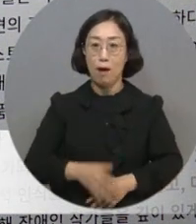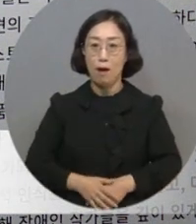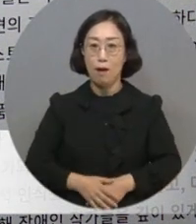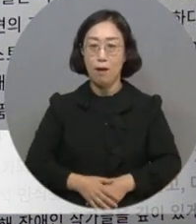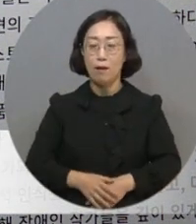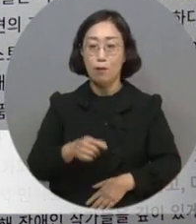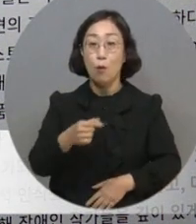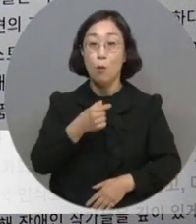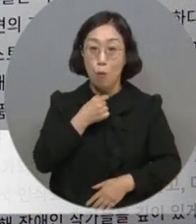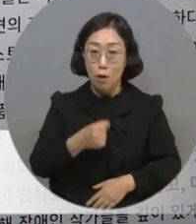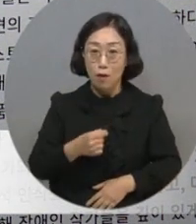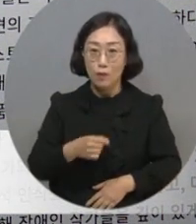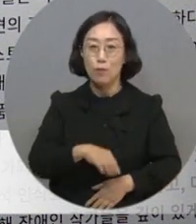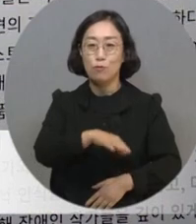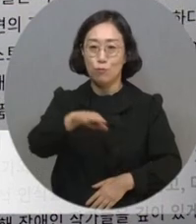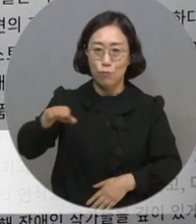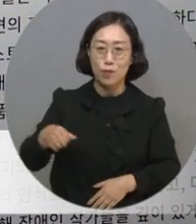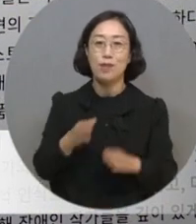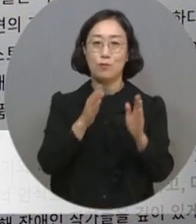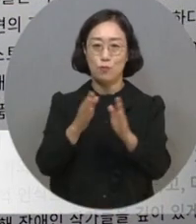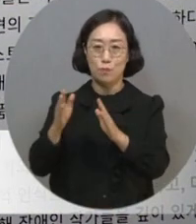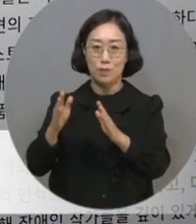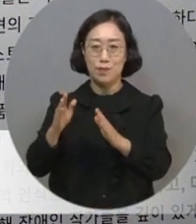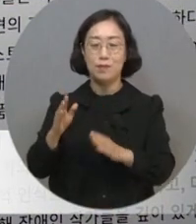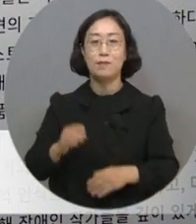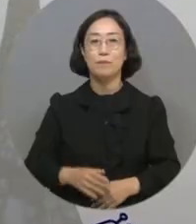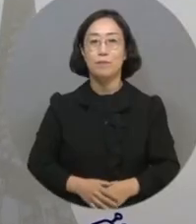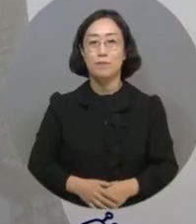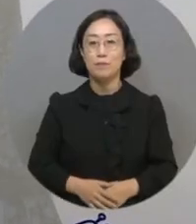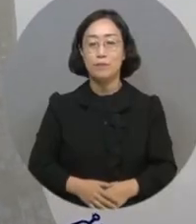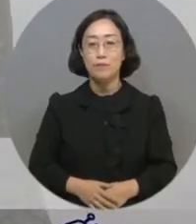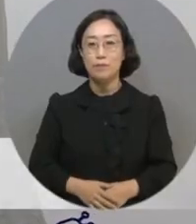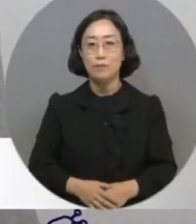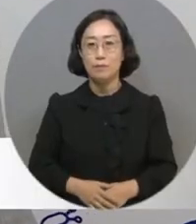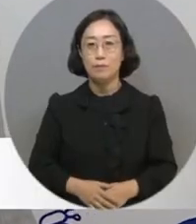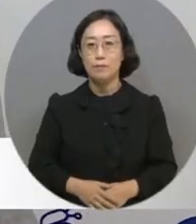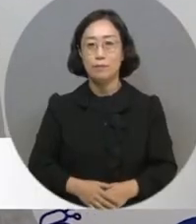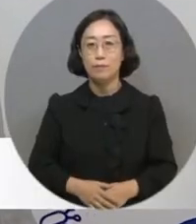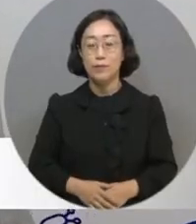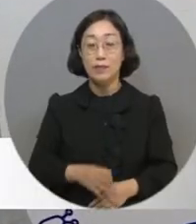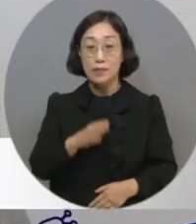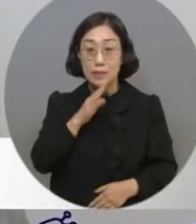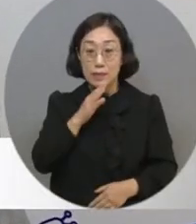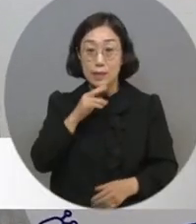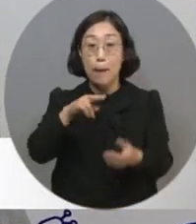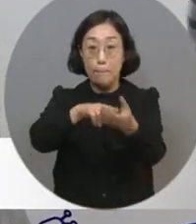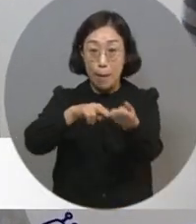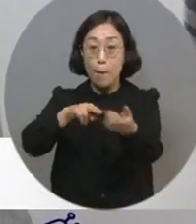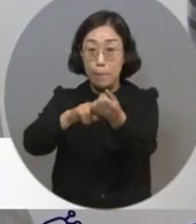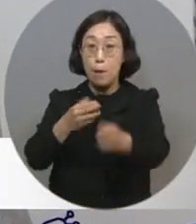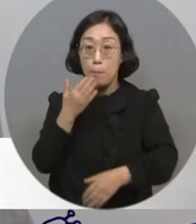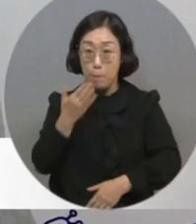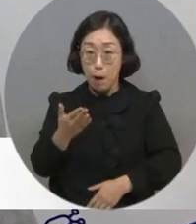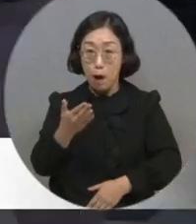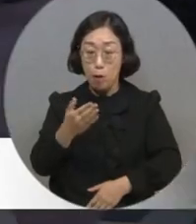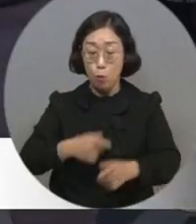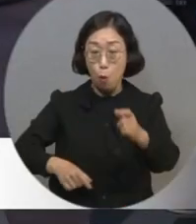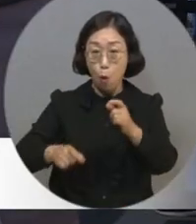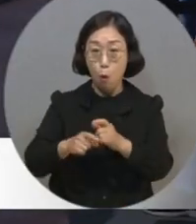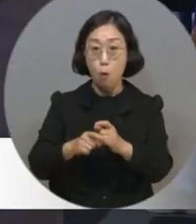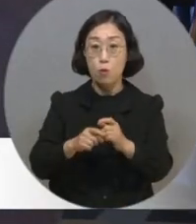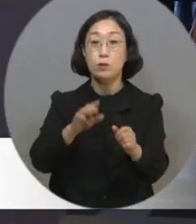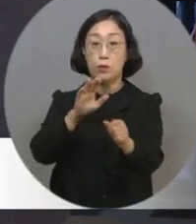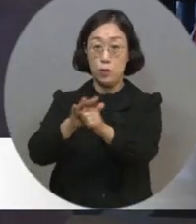걸 바라는 점에 서울스카이에서 이런 자리를 마련하게 되었습니다. 무엇보다 실제 판매로 이어지는 판로 확대를